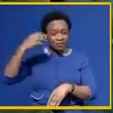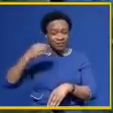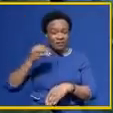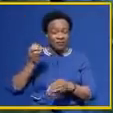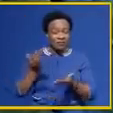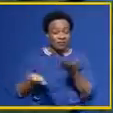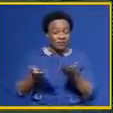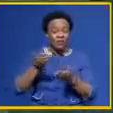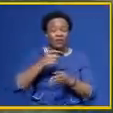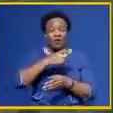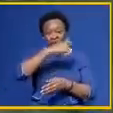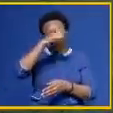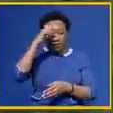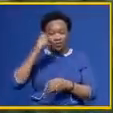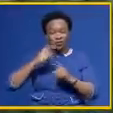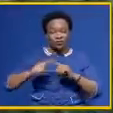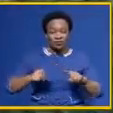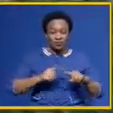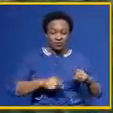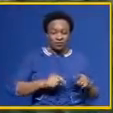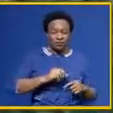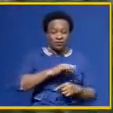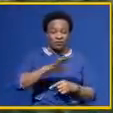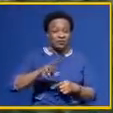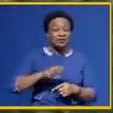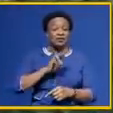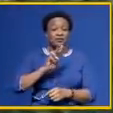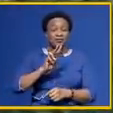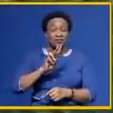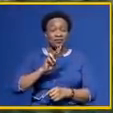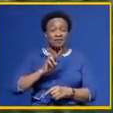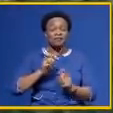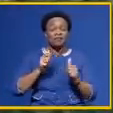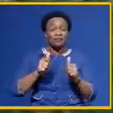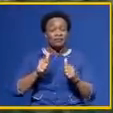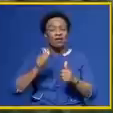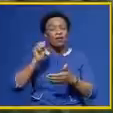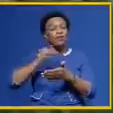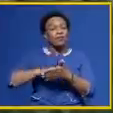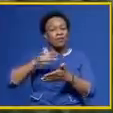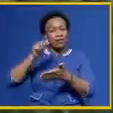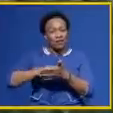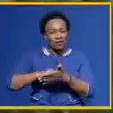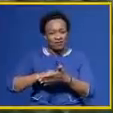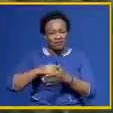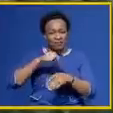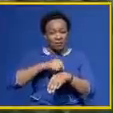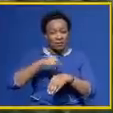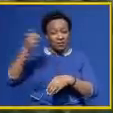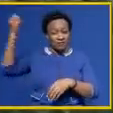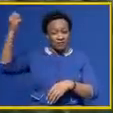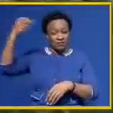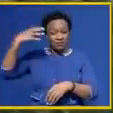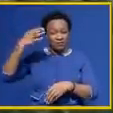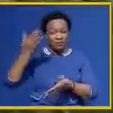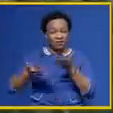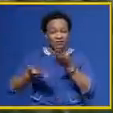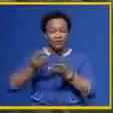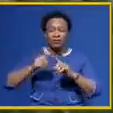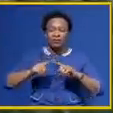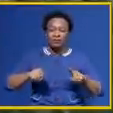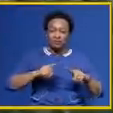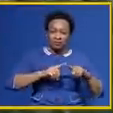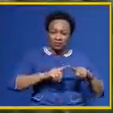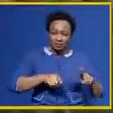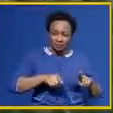vya joto. Maeneo ya ziwa Victoria tunatarajia kuwa na hali ya ukavu na vipindi vya jua pakiwa na viwango